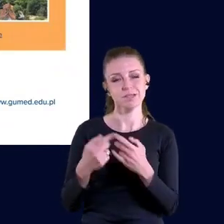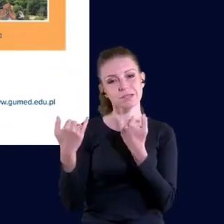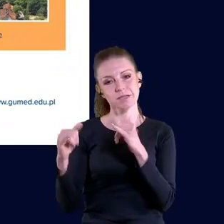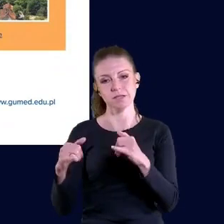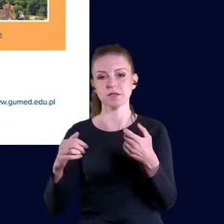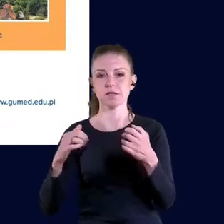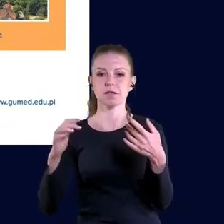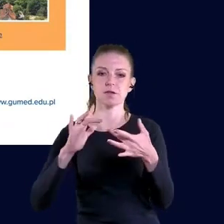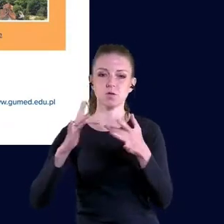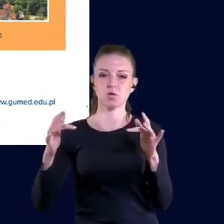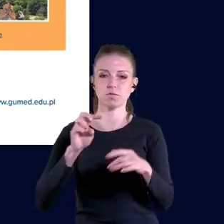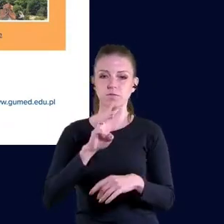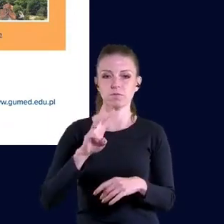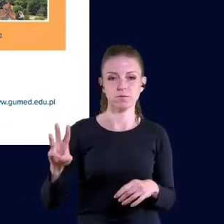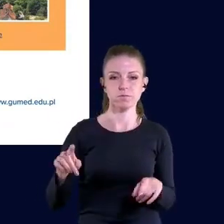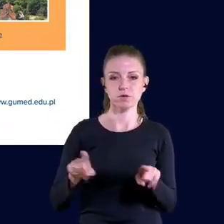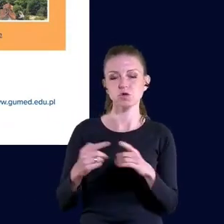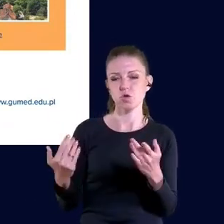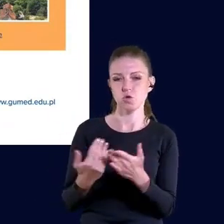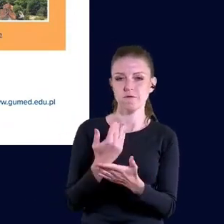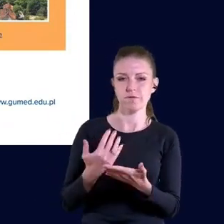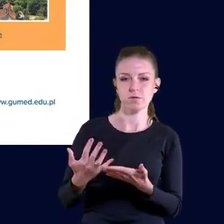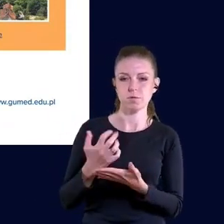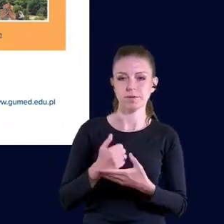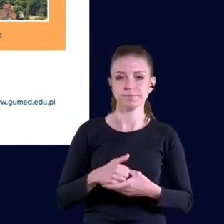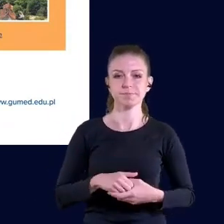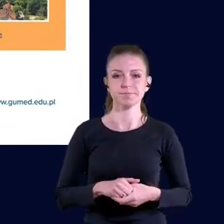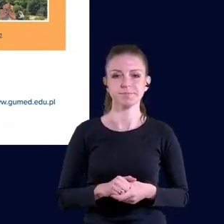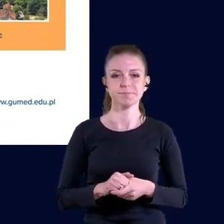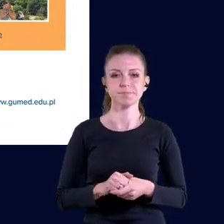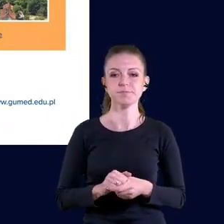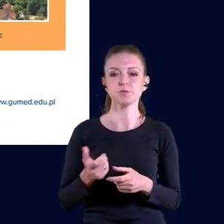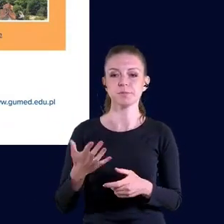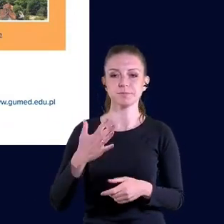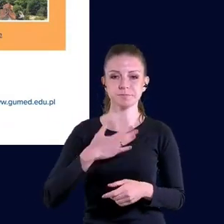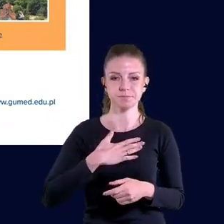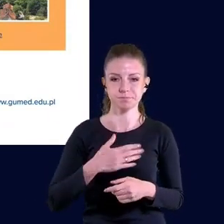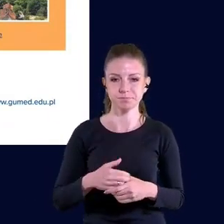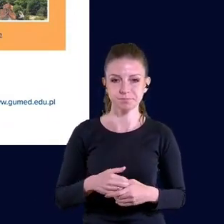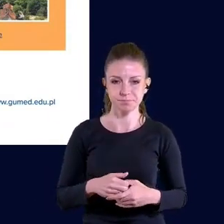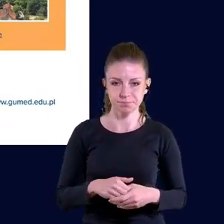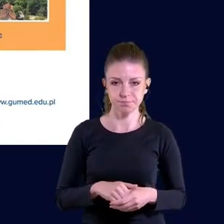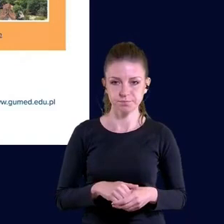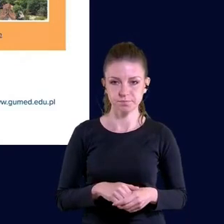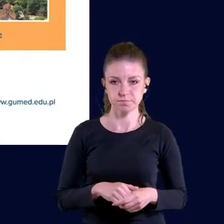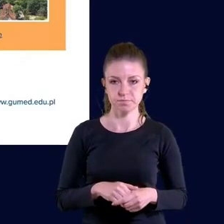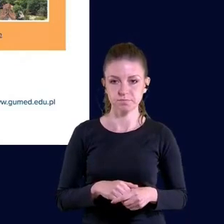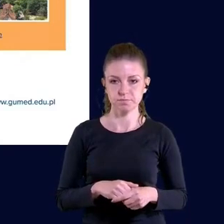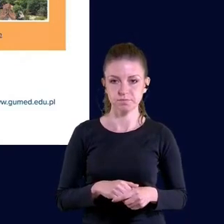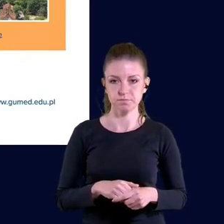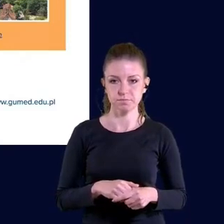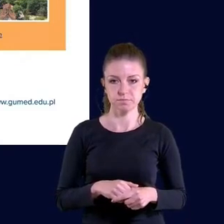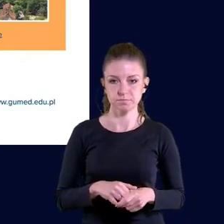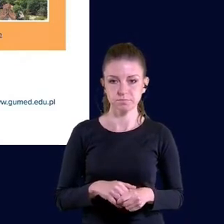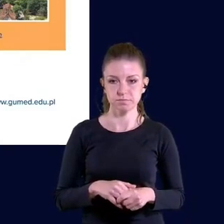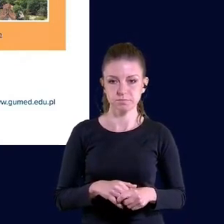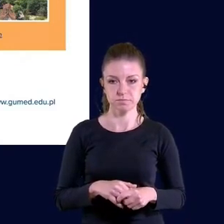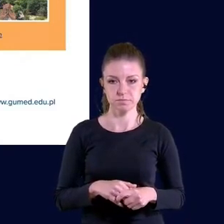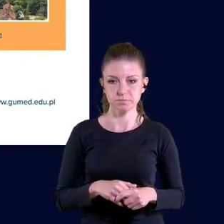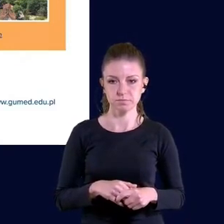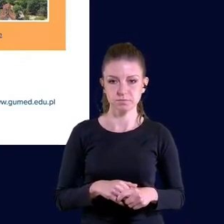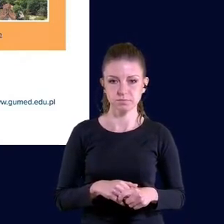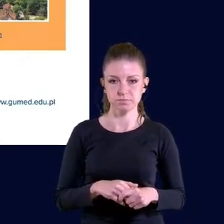tylko nowy dorobek wybraliśmy do uzasadnienia seria monograficzna ludzi Akademii jest to seria poświęcona